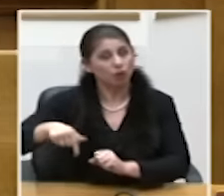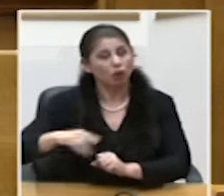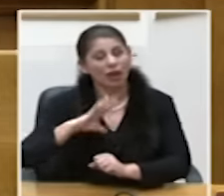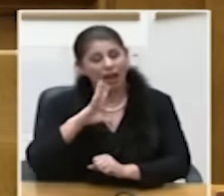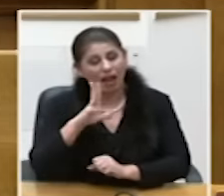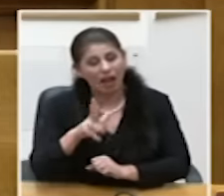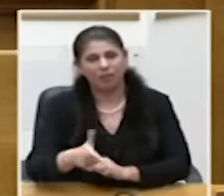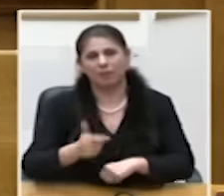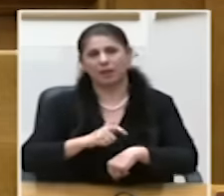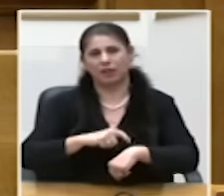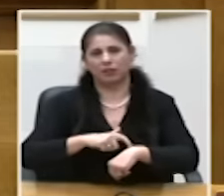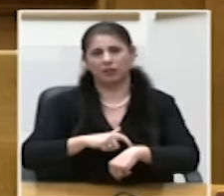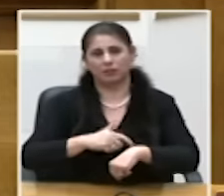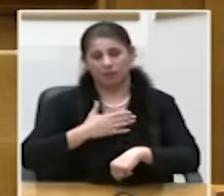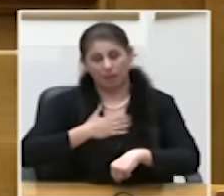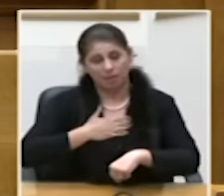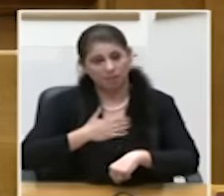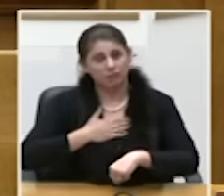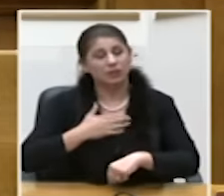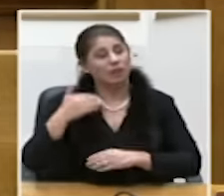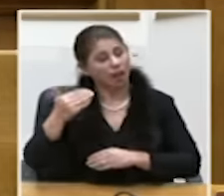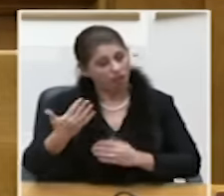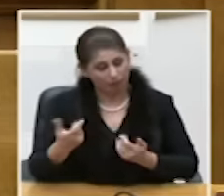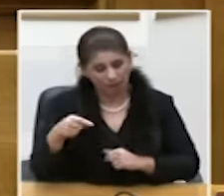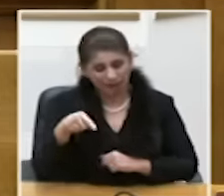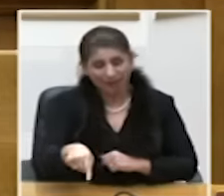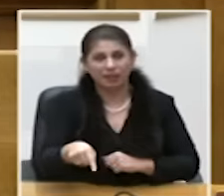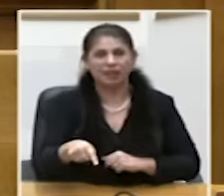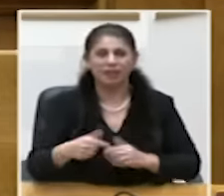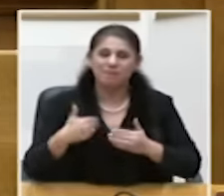κάθε ώρα. Εμείς θα είμαστε εκεί, παντού μπροστά. Σας ευχαριστώ.